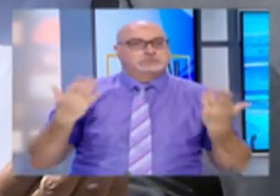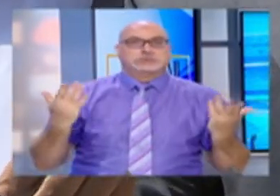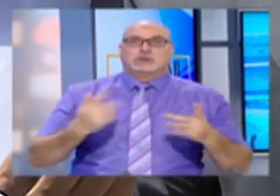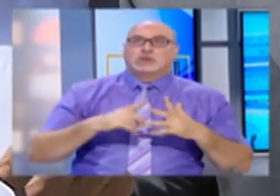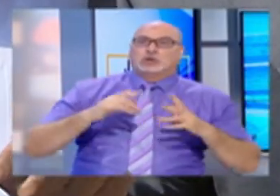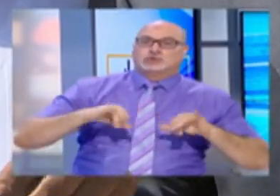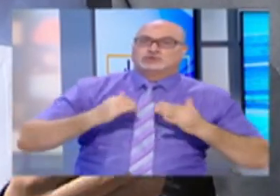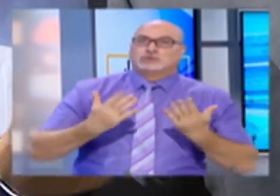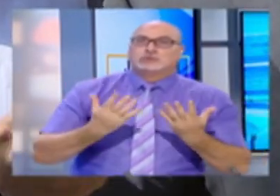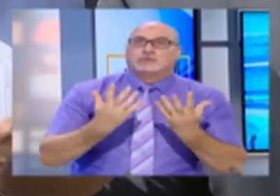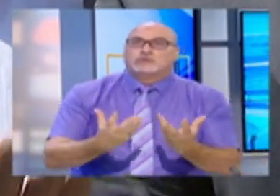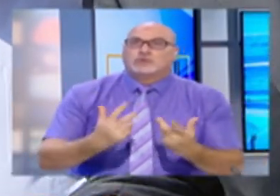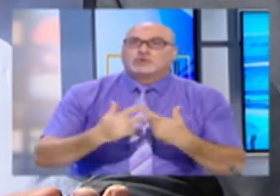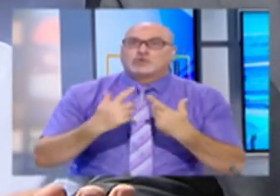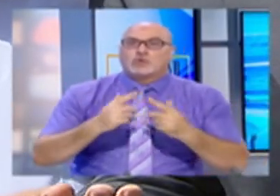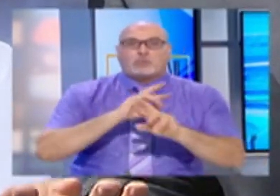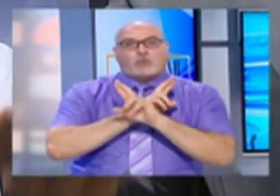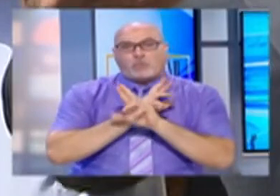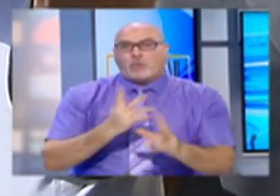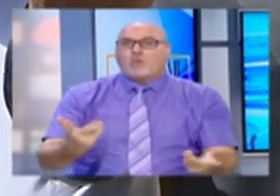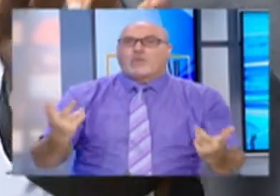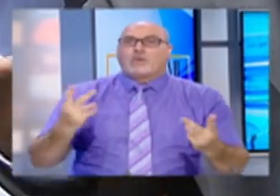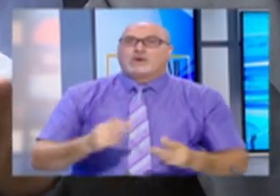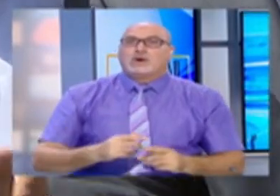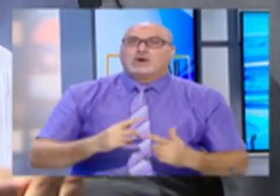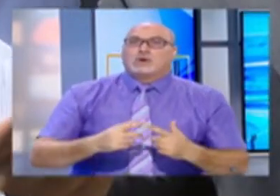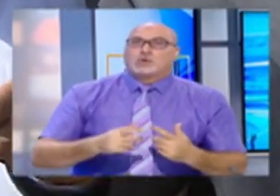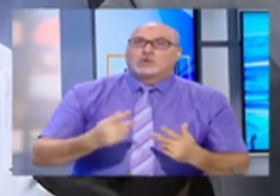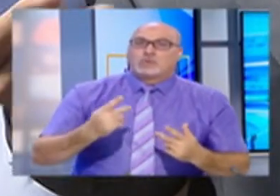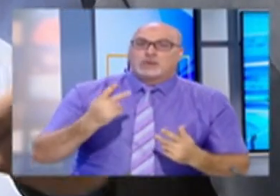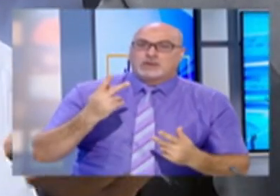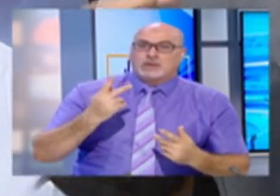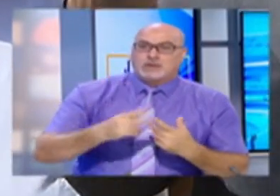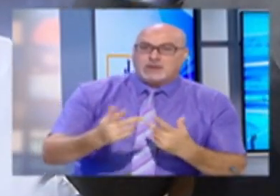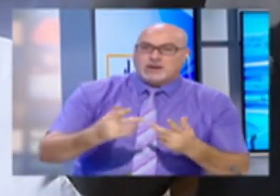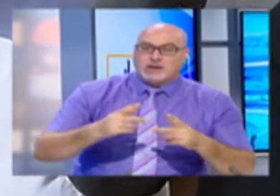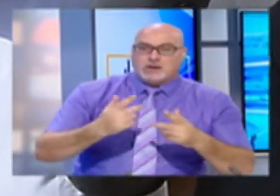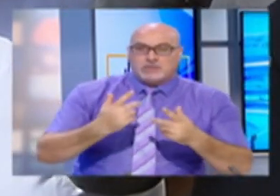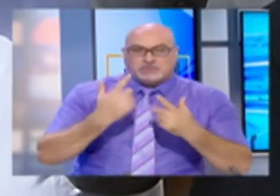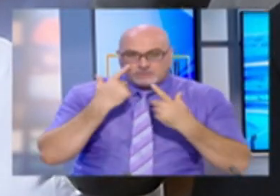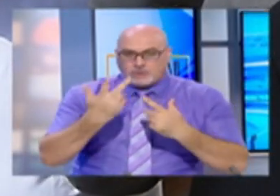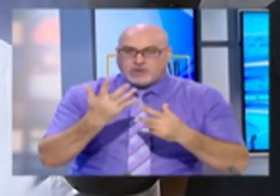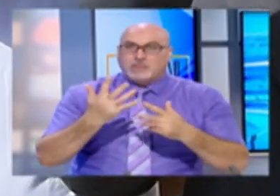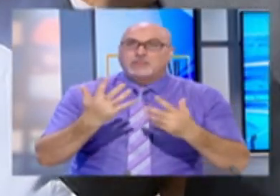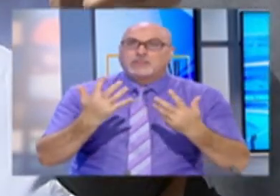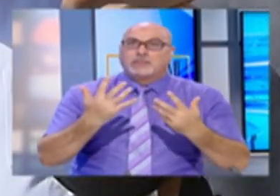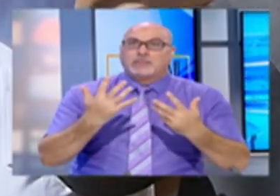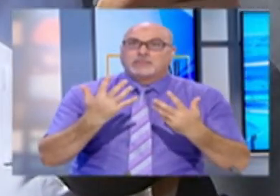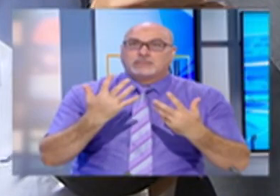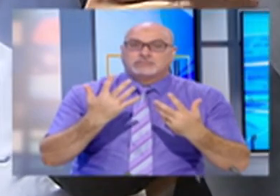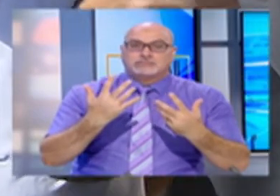الشباب ماذا به يعني يلقى راحته. الأمس نشوف في مقابلة كرة القدم في الأورو 2021